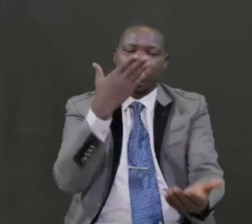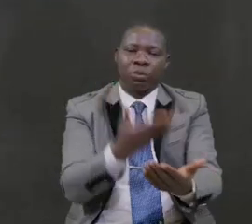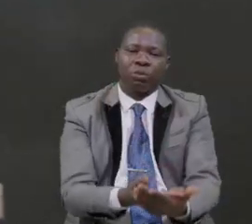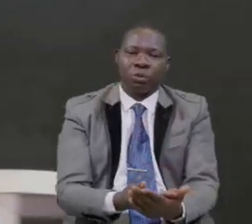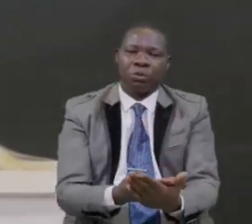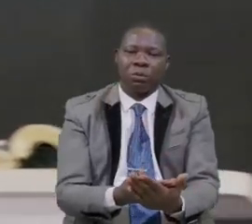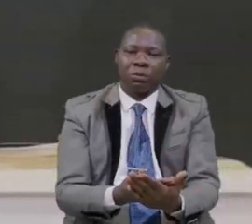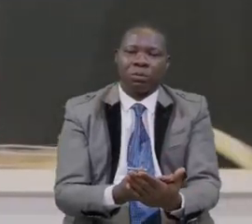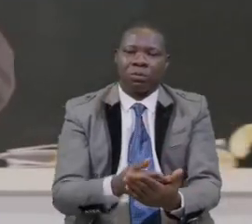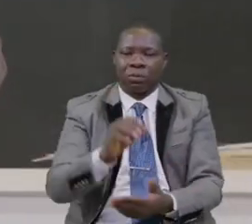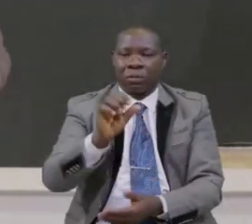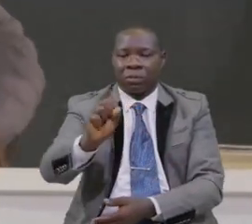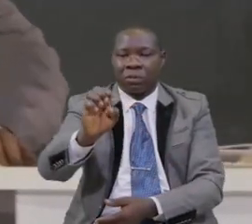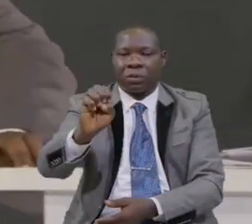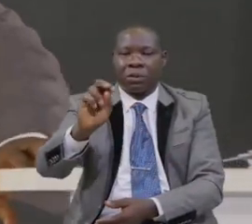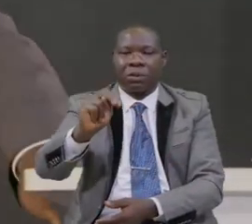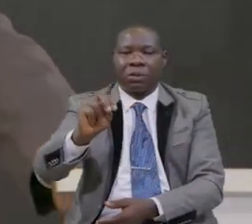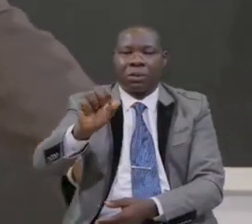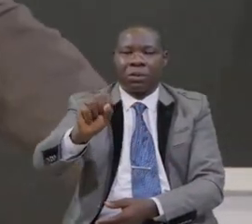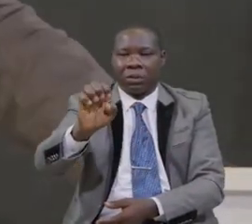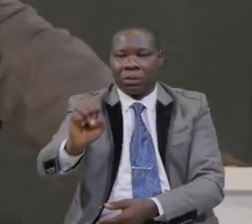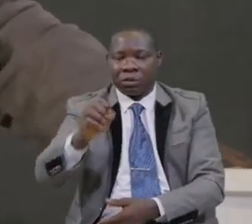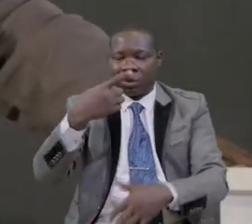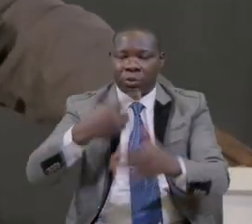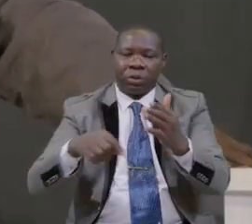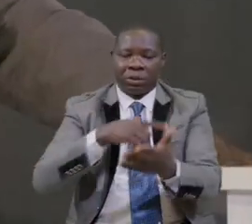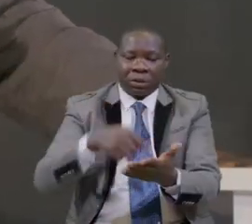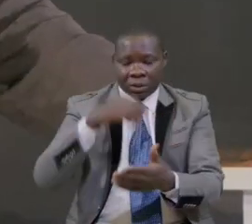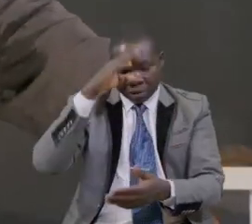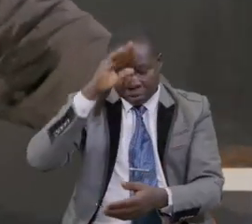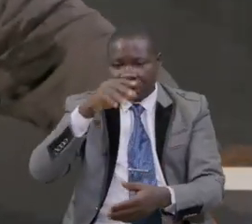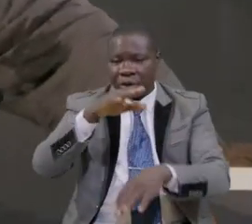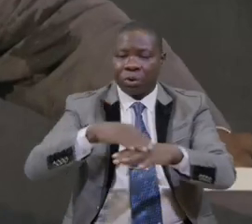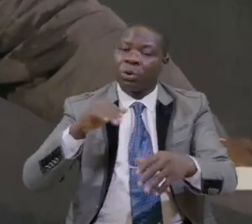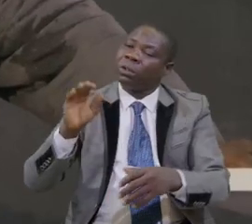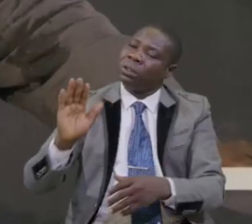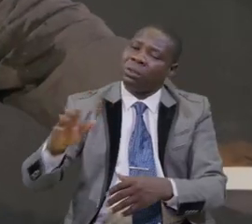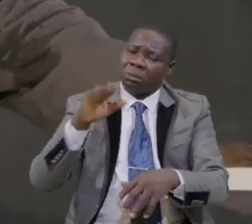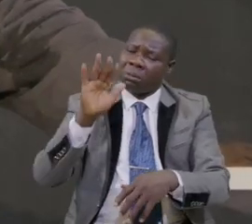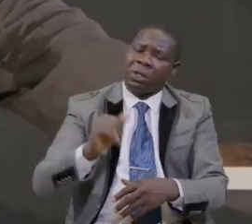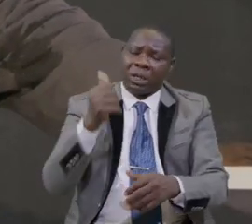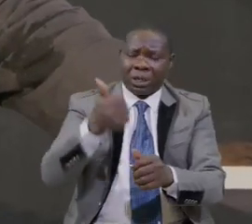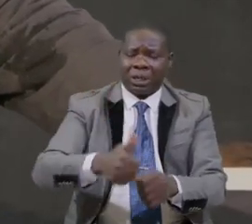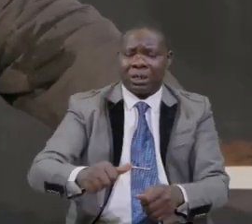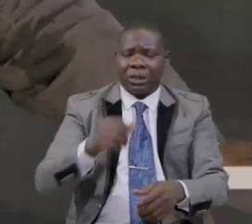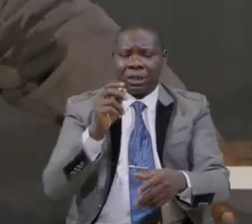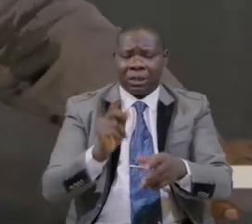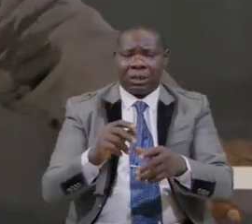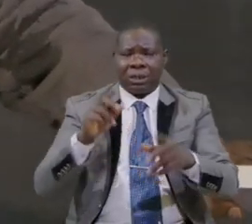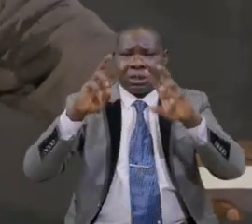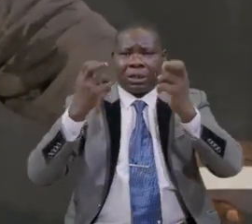Sensible. Ce que cet homme, quel que soit le titre que tu lui donnes, est-ce que l'évêque est plus grand que